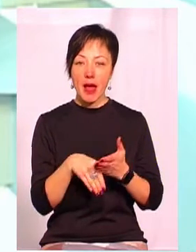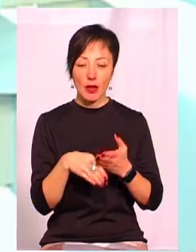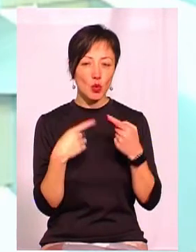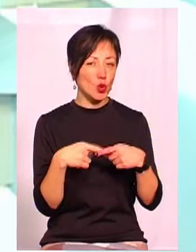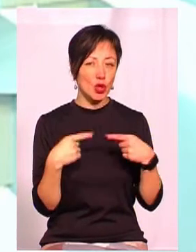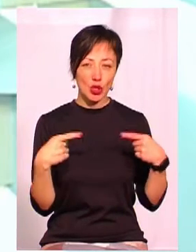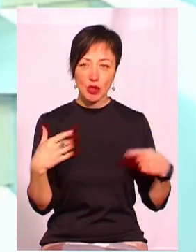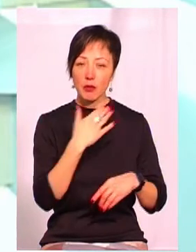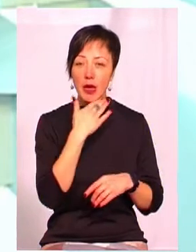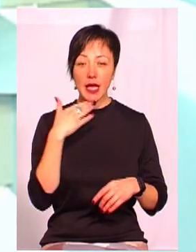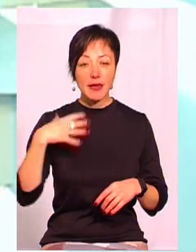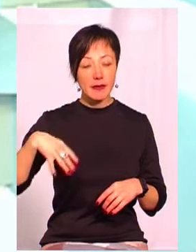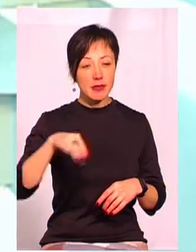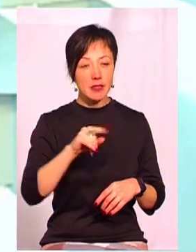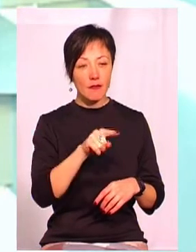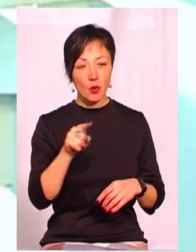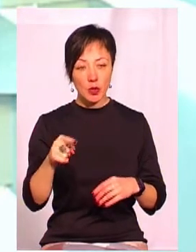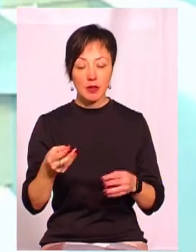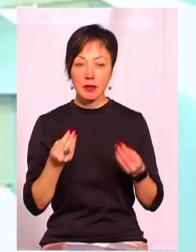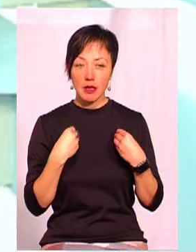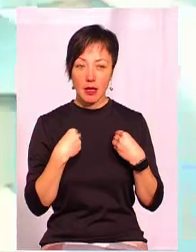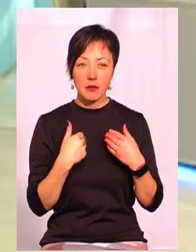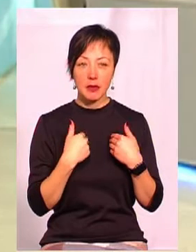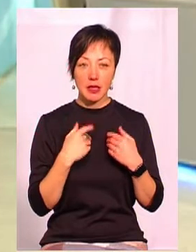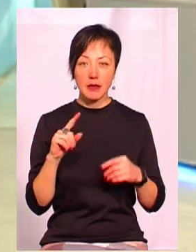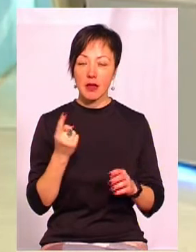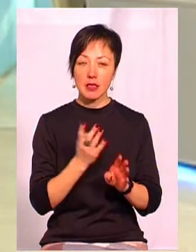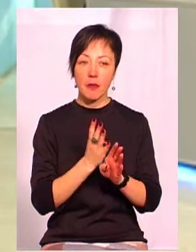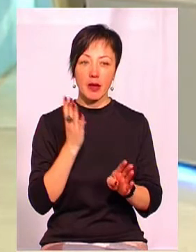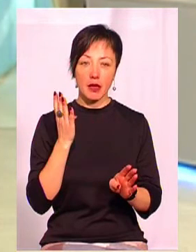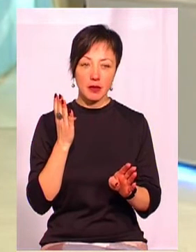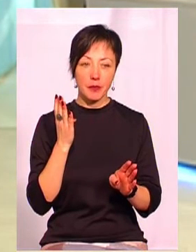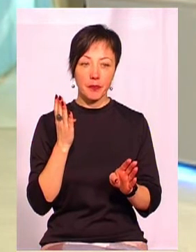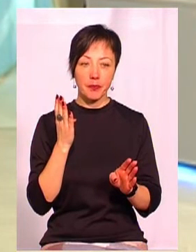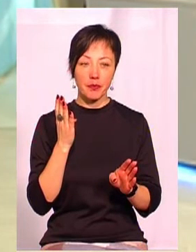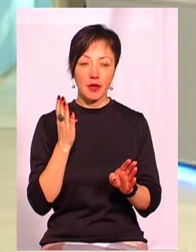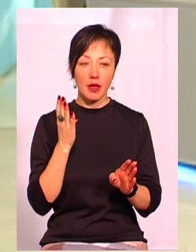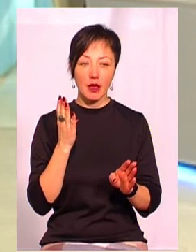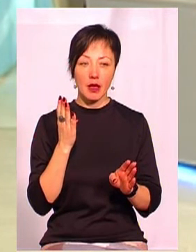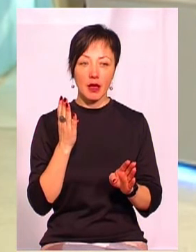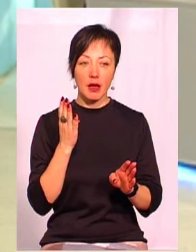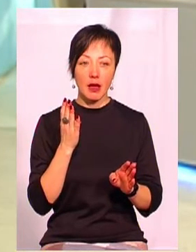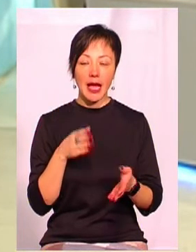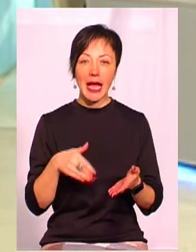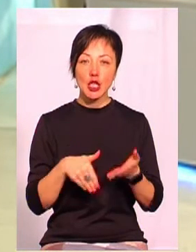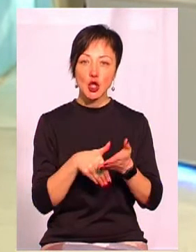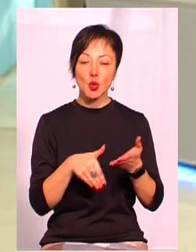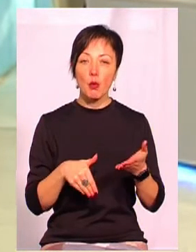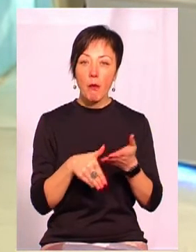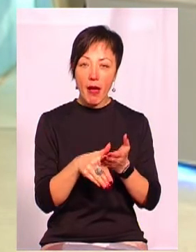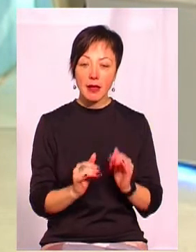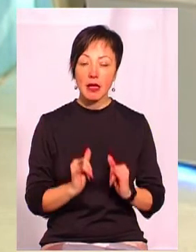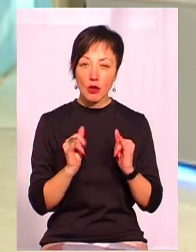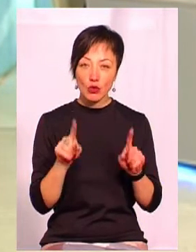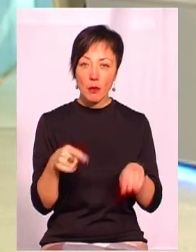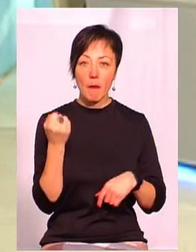багато-багато інших. І от всі вони дали мені насамперед ключі, інструменти для того,